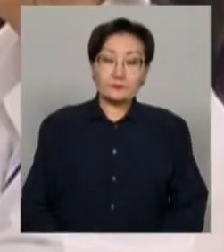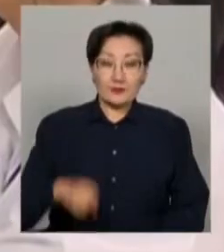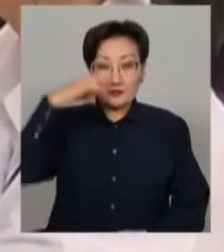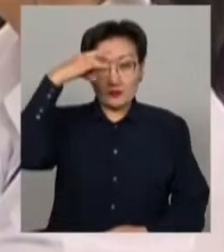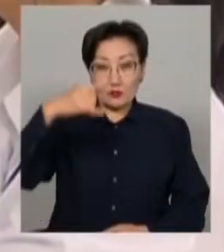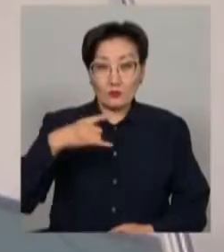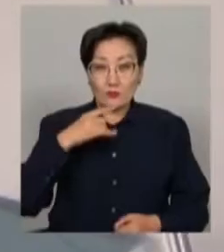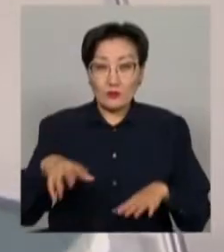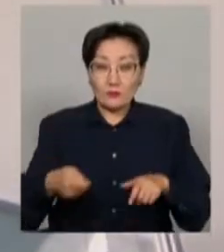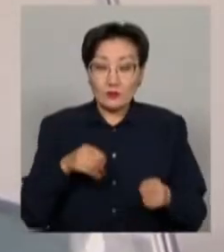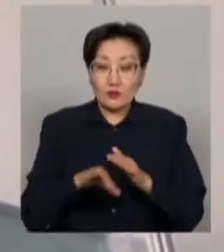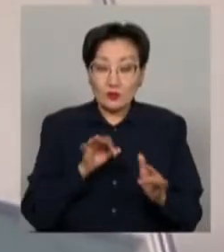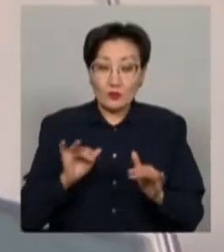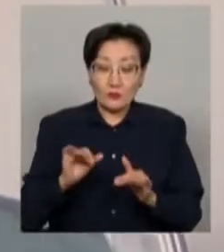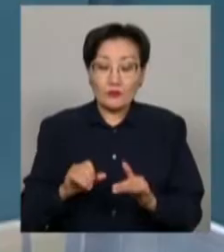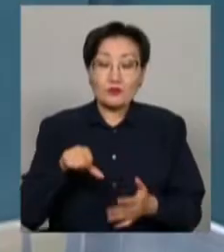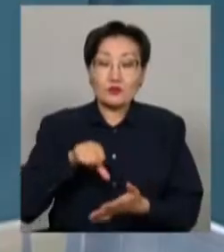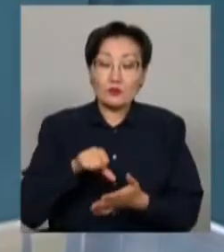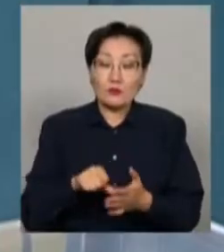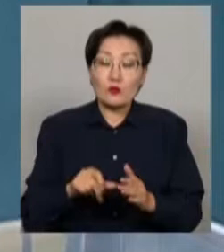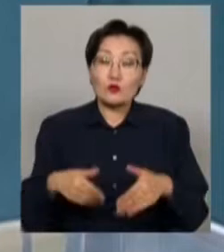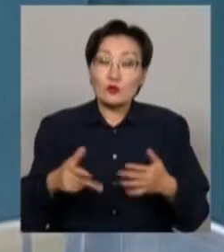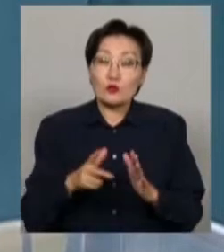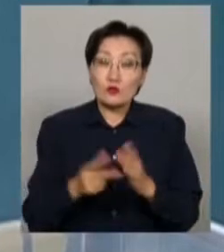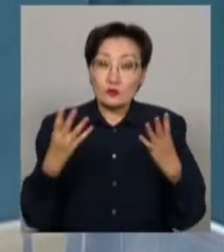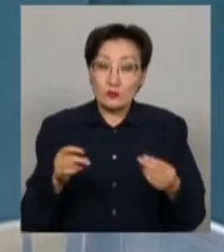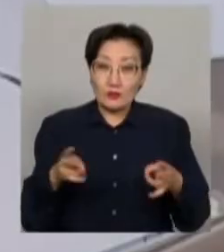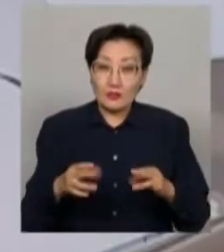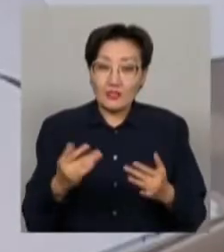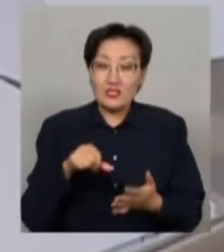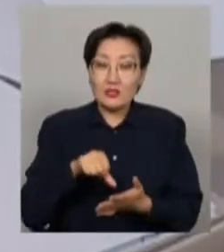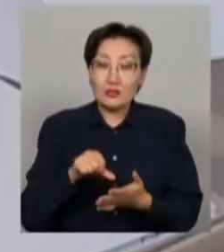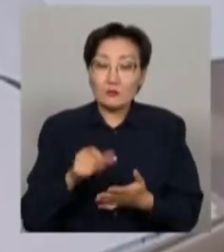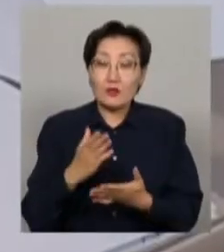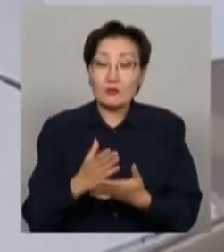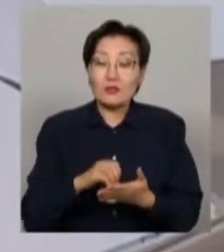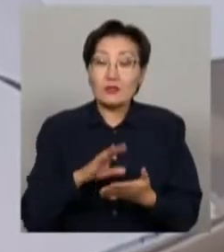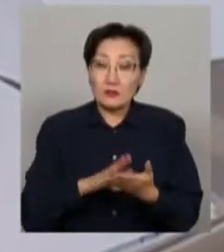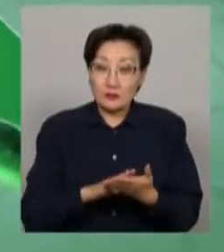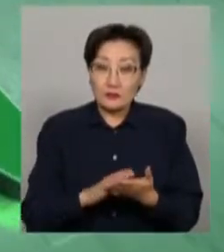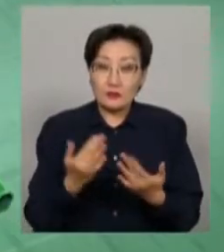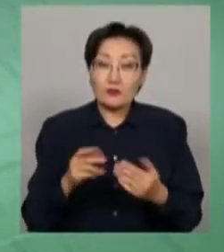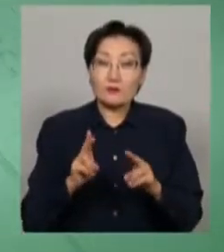Елімізде президенттікке үміткерлерді ұсынуға 8-ақ күн қалды. Әзірге қанша кандидат бар? Олар кімдер?